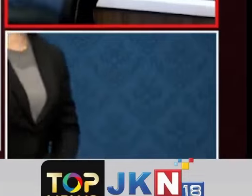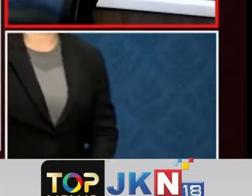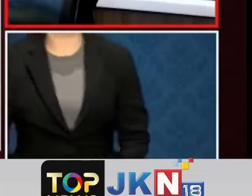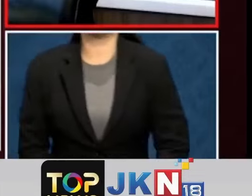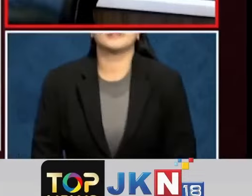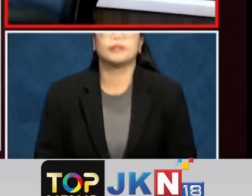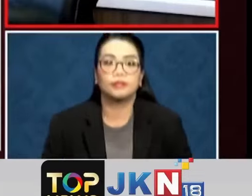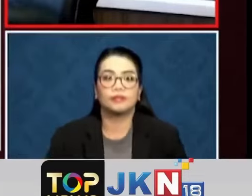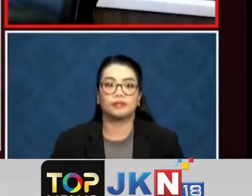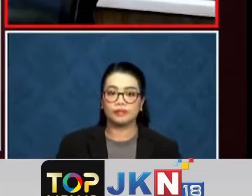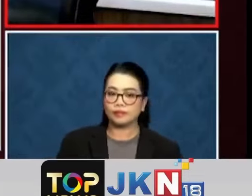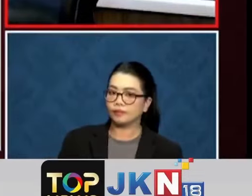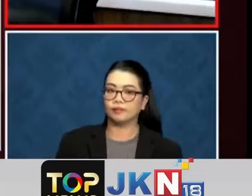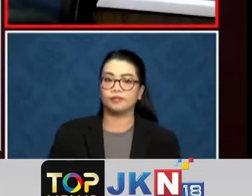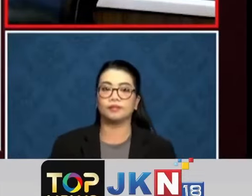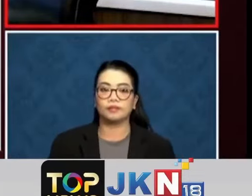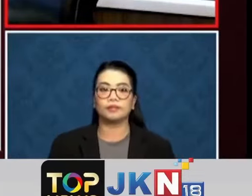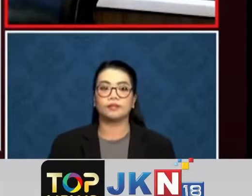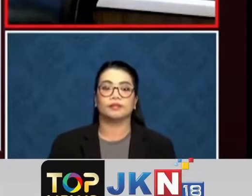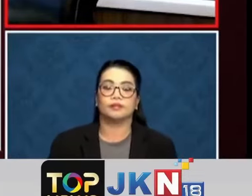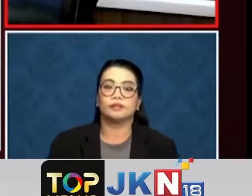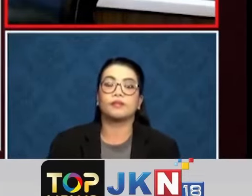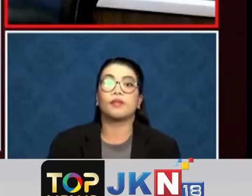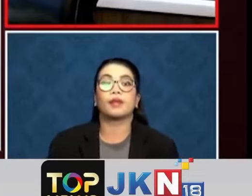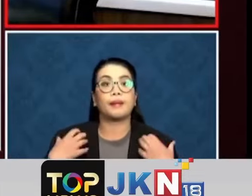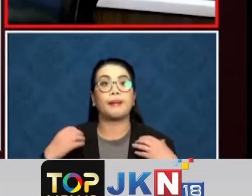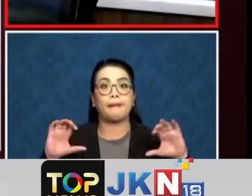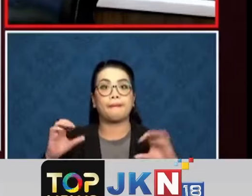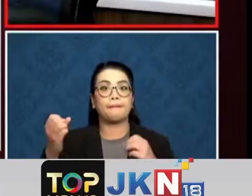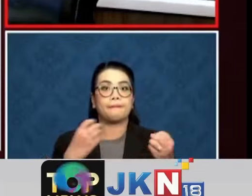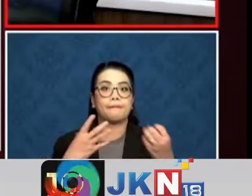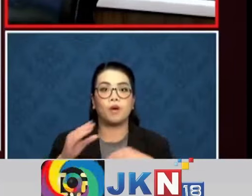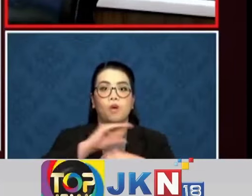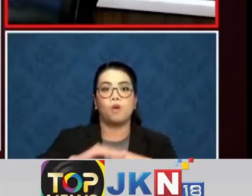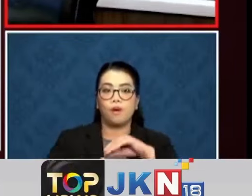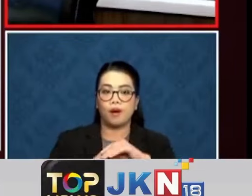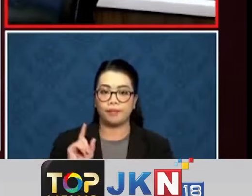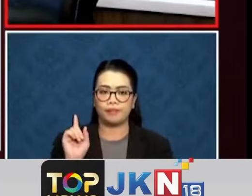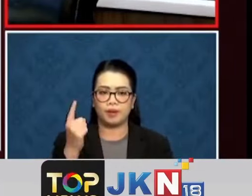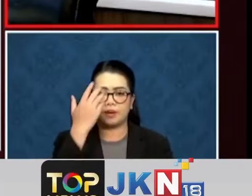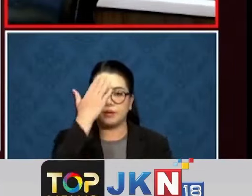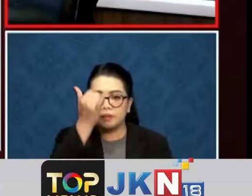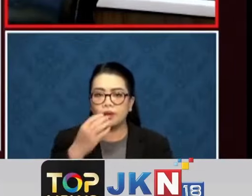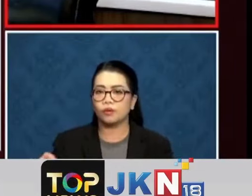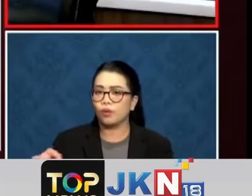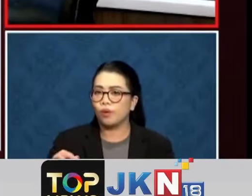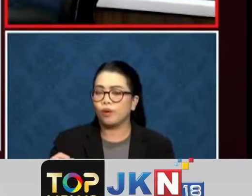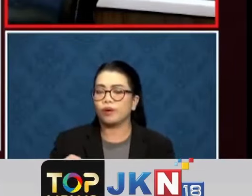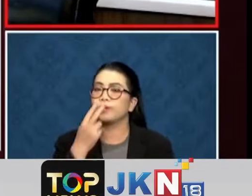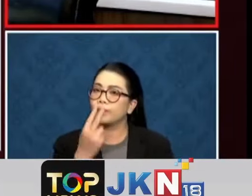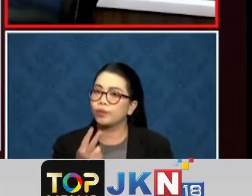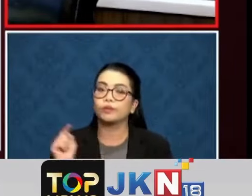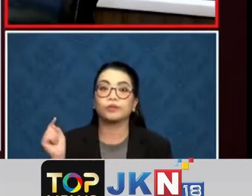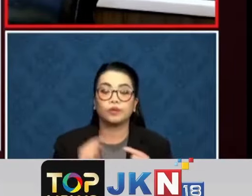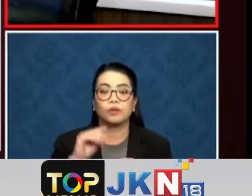าทของงบประมาณเนี่ยมันสอดคล้องกับนโยบายนะคะแต่ทำไมเราเห็นโครงการใหม่น้อยมากเลยคะท่านประธานนะคะโ